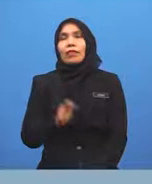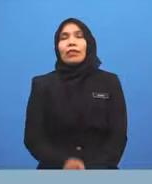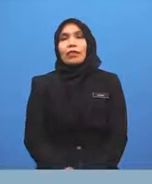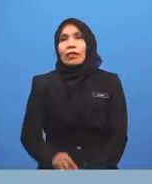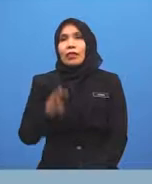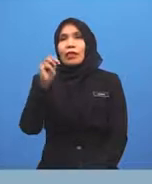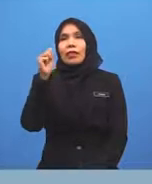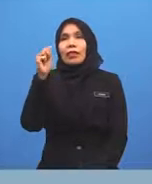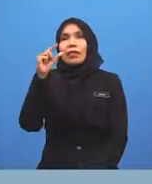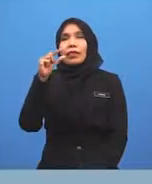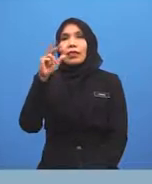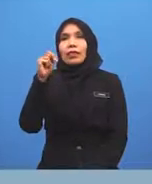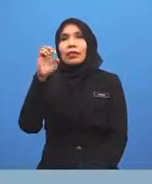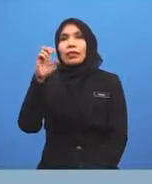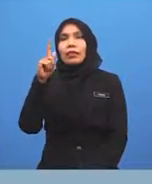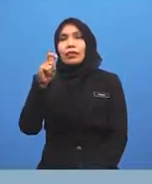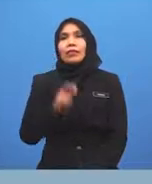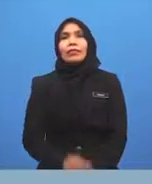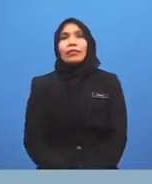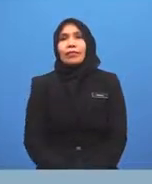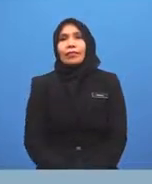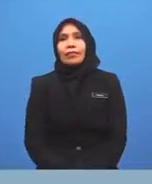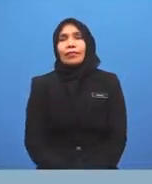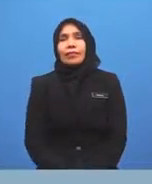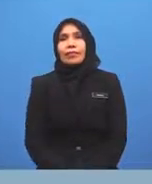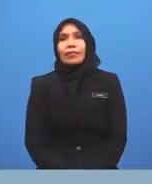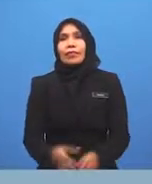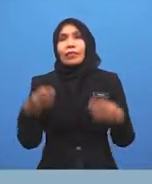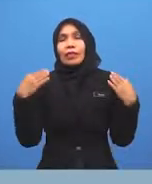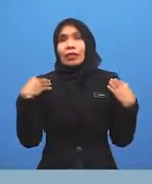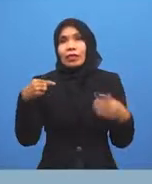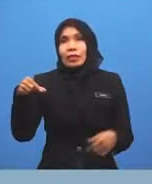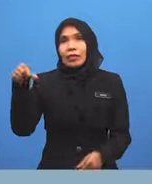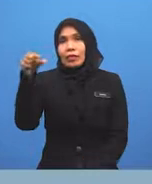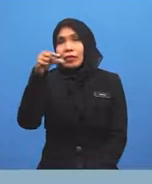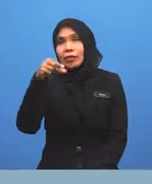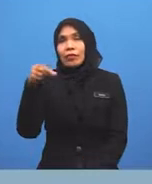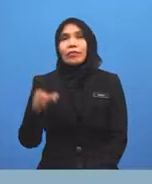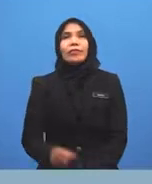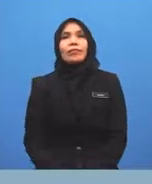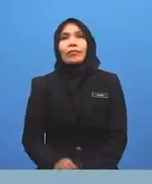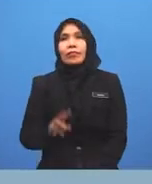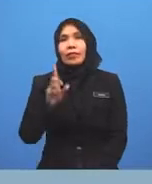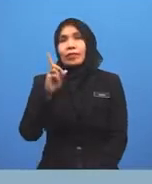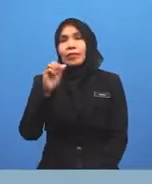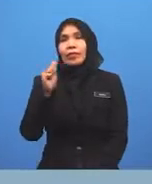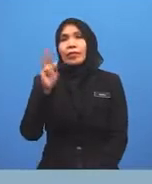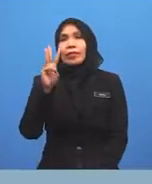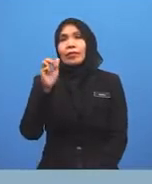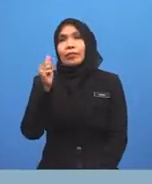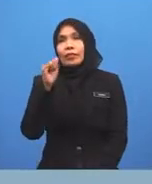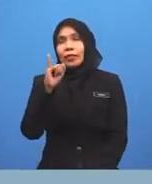Di antara kedua magnet ini, terdapat gegelong dawai yang berfungsi untuk memotong flux magnet.